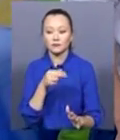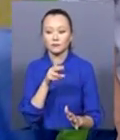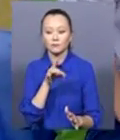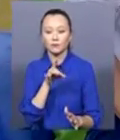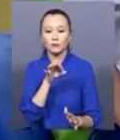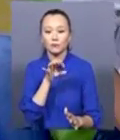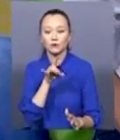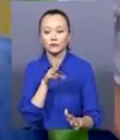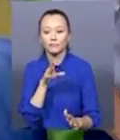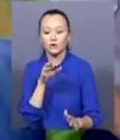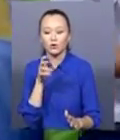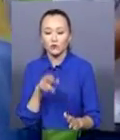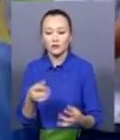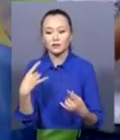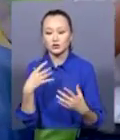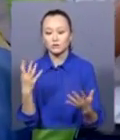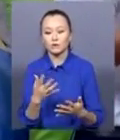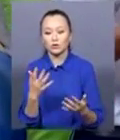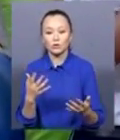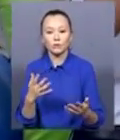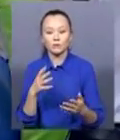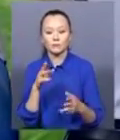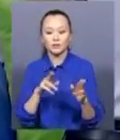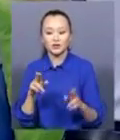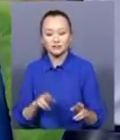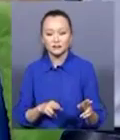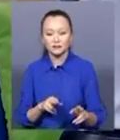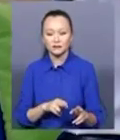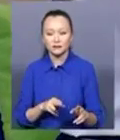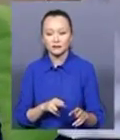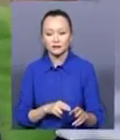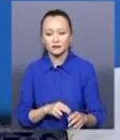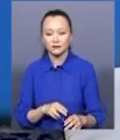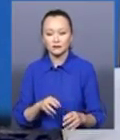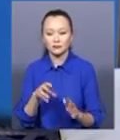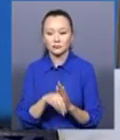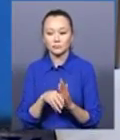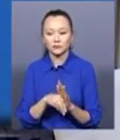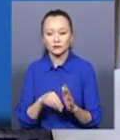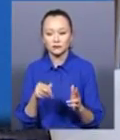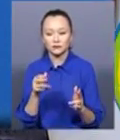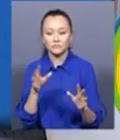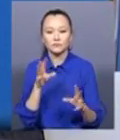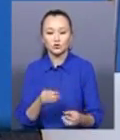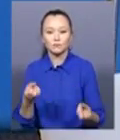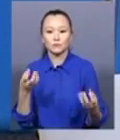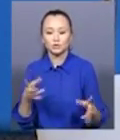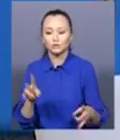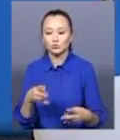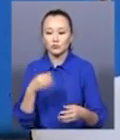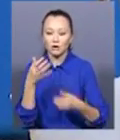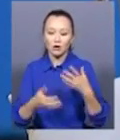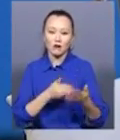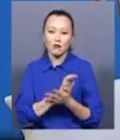мастера? Конечно, да. Остап, расскажите, пожалуйста, по какому принципу размещаются они. Сейчас стало все проще, не нужно листать